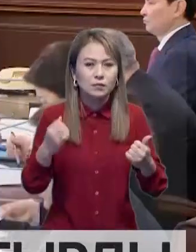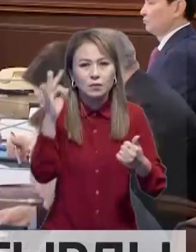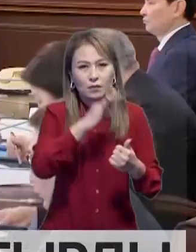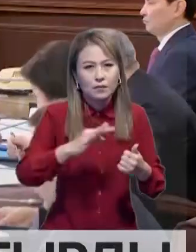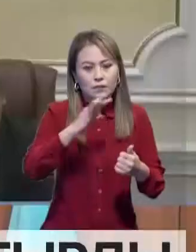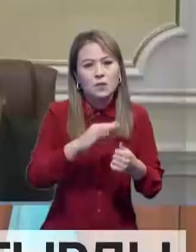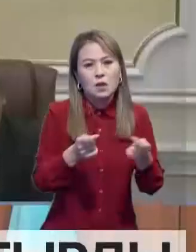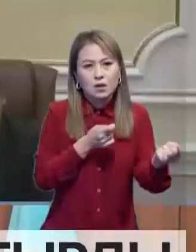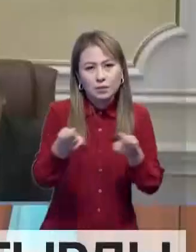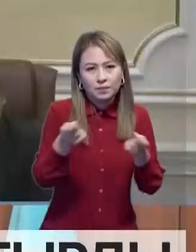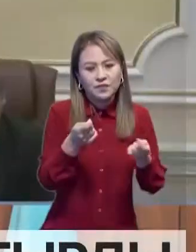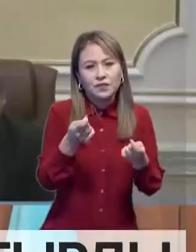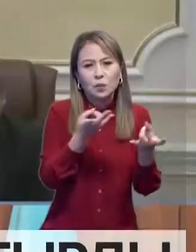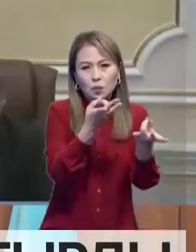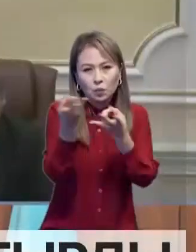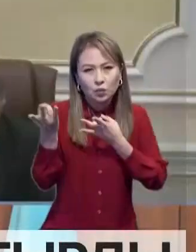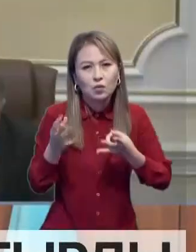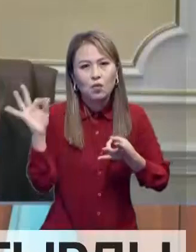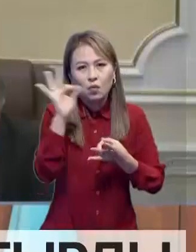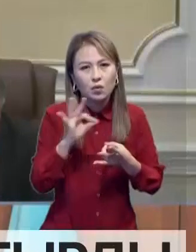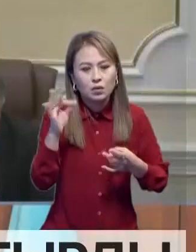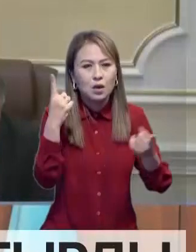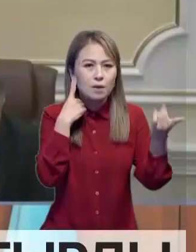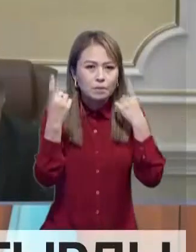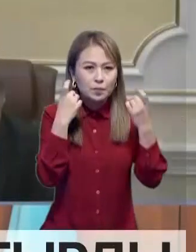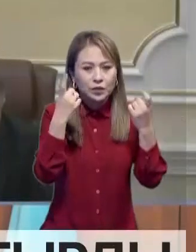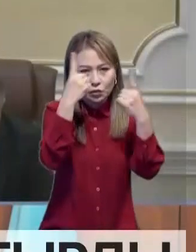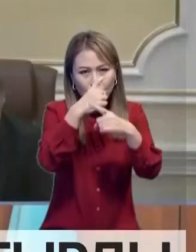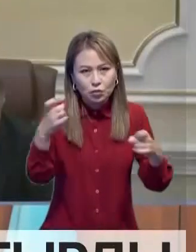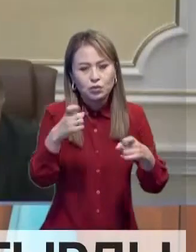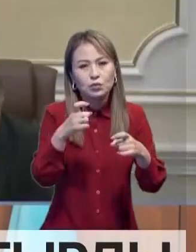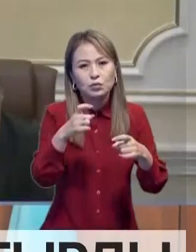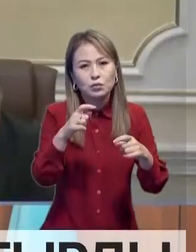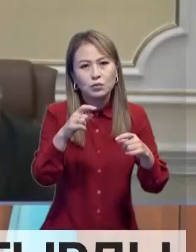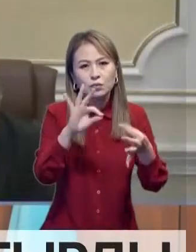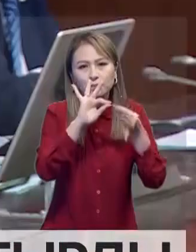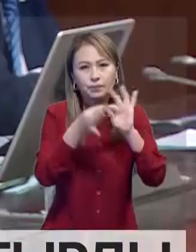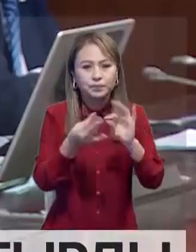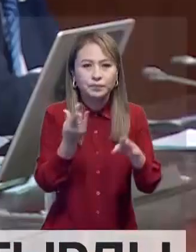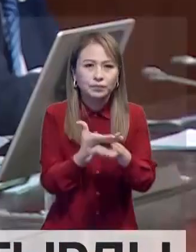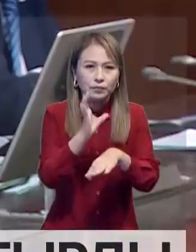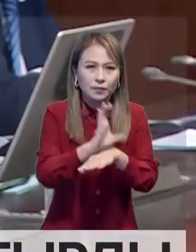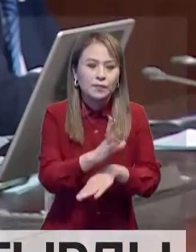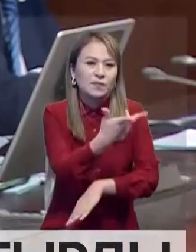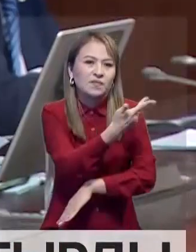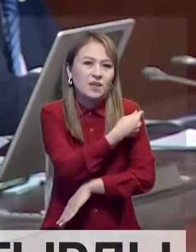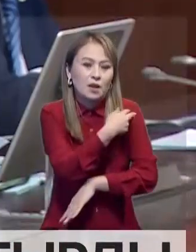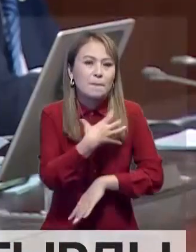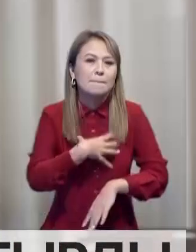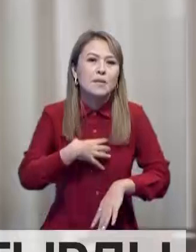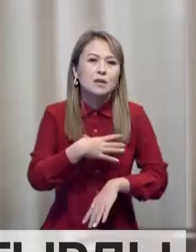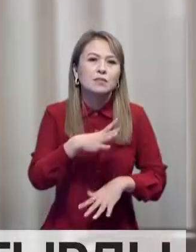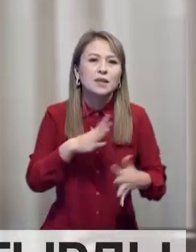мен әкімдіктер вакцина алудың қажеттілігі туралы ақпараттық түсіндіру жұмыстарын күшейту керек. Вакциналаудың